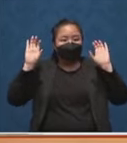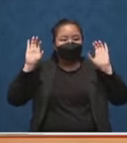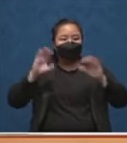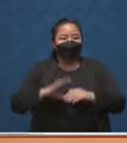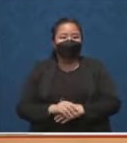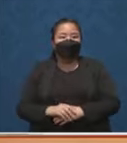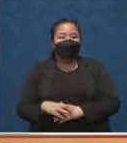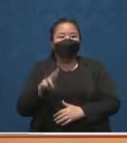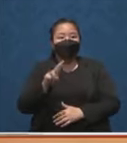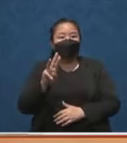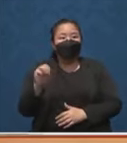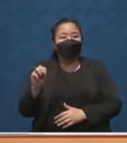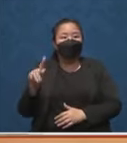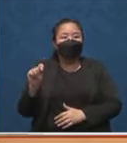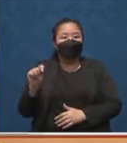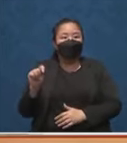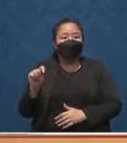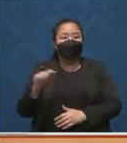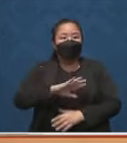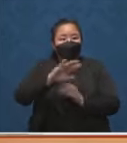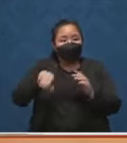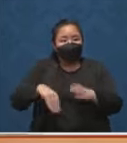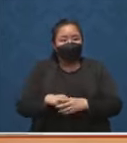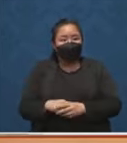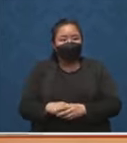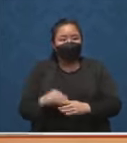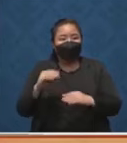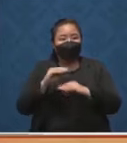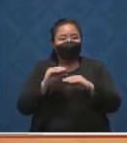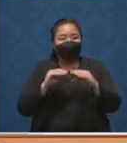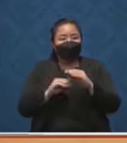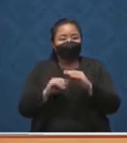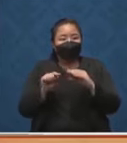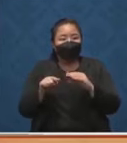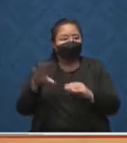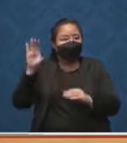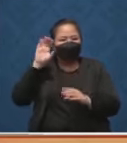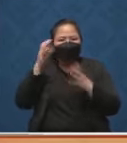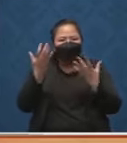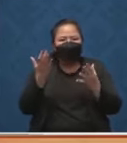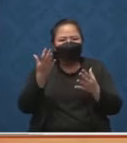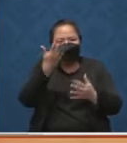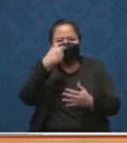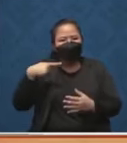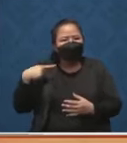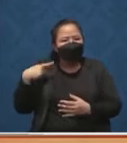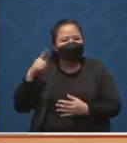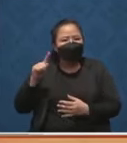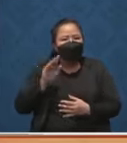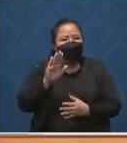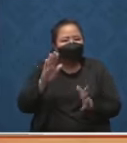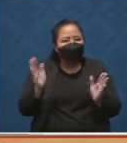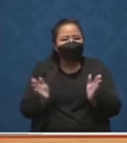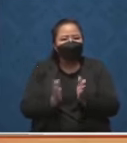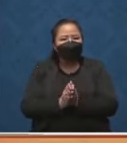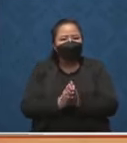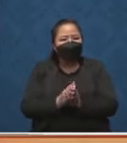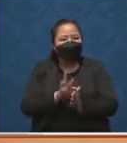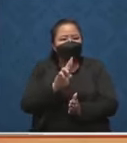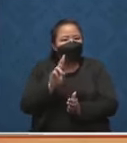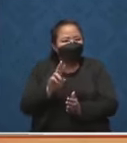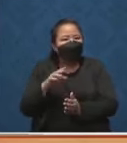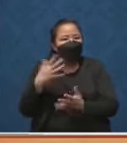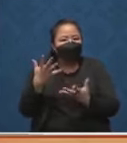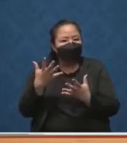คณะรัฐมนตรีและทุกคนนะครับในโครงการเมืองเราผมไม่เชื่อว่าจะมีใครไปได้ประโยชน์จากการควบรวมนี้นะฮะได้